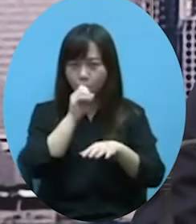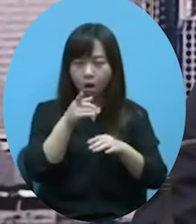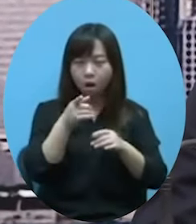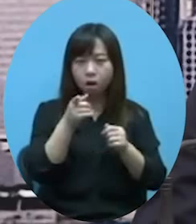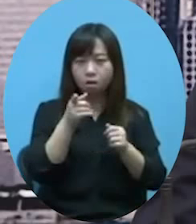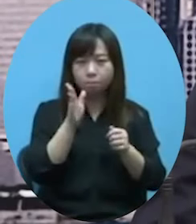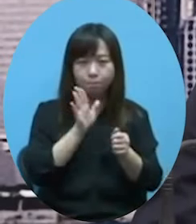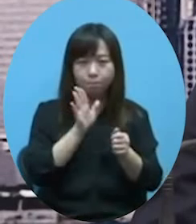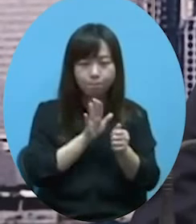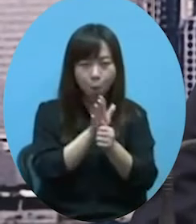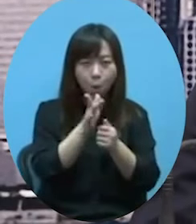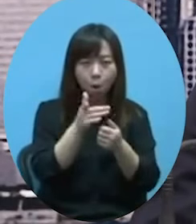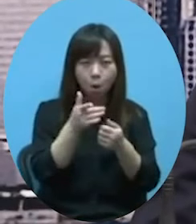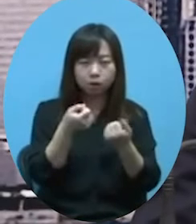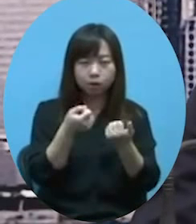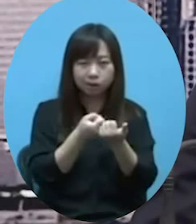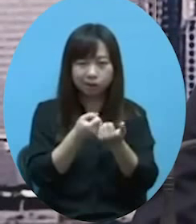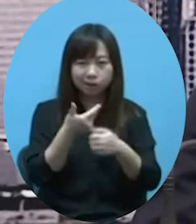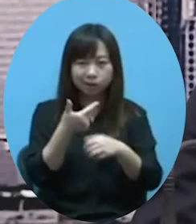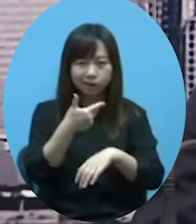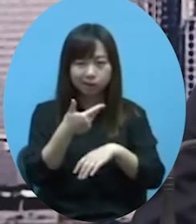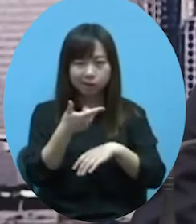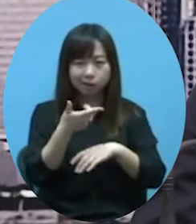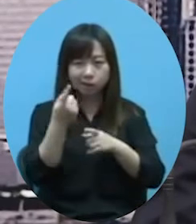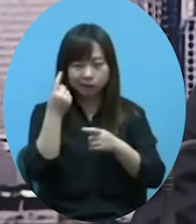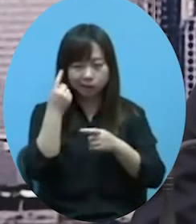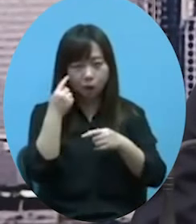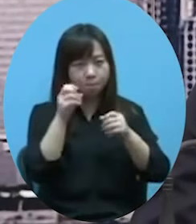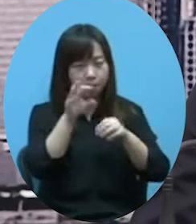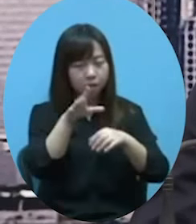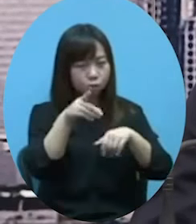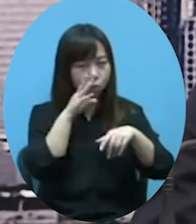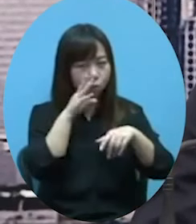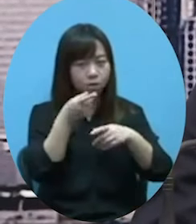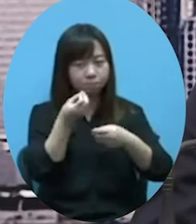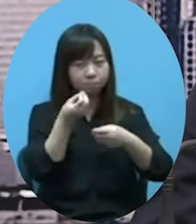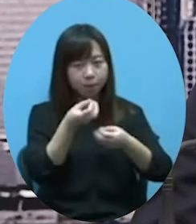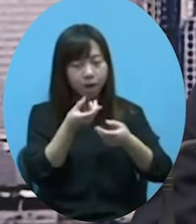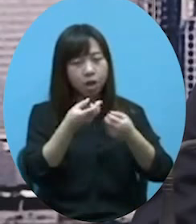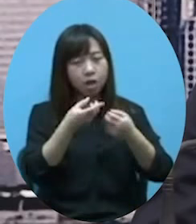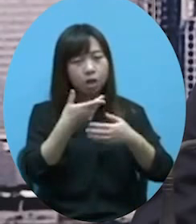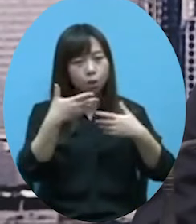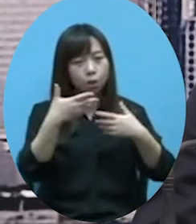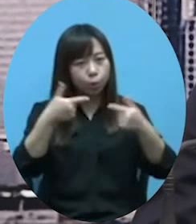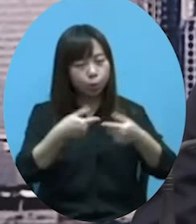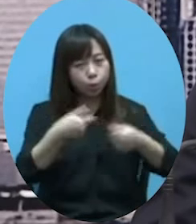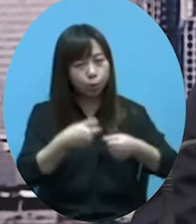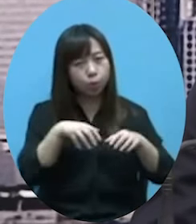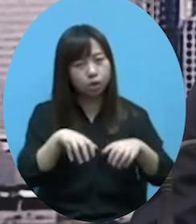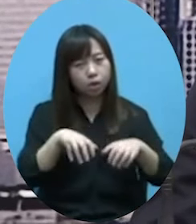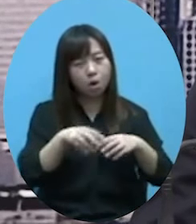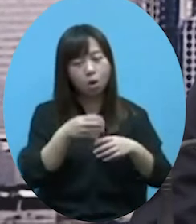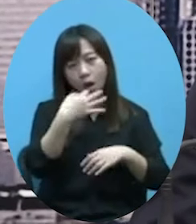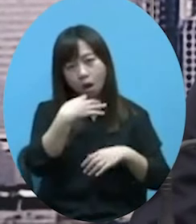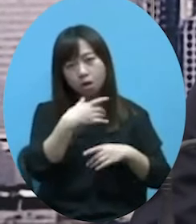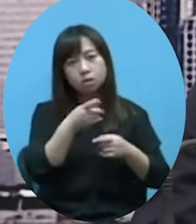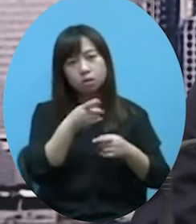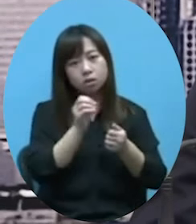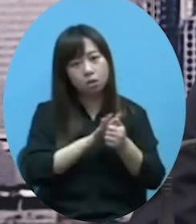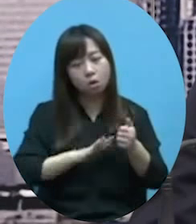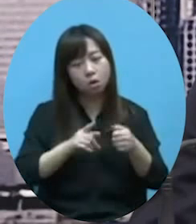助性支持其實都想知道其實在醫治這隻狗狗就是可能給一些舒緩性的措施給狗狗的時候其實對牠的身